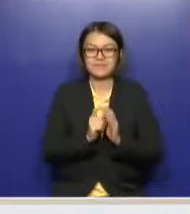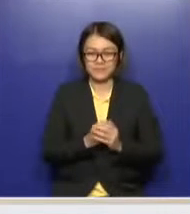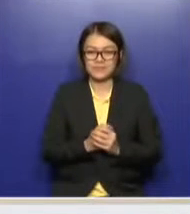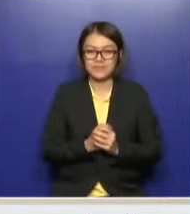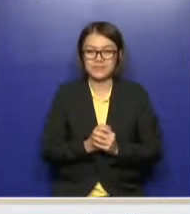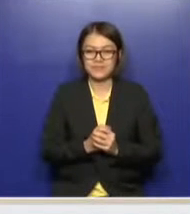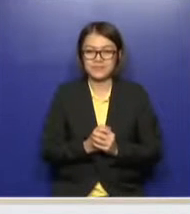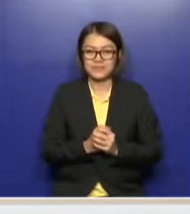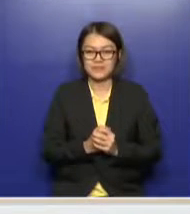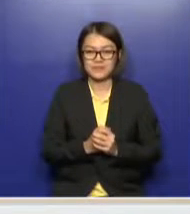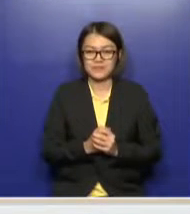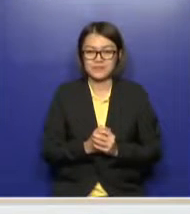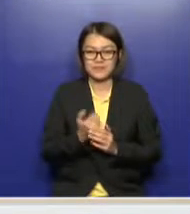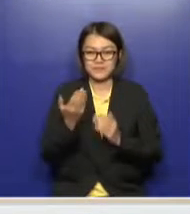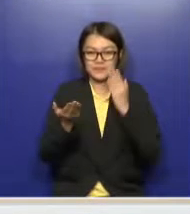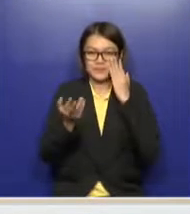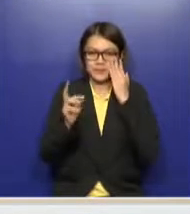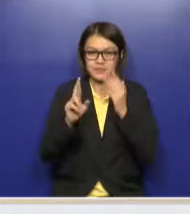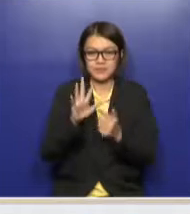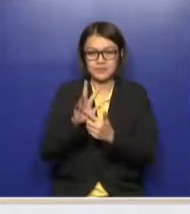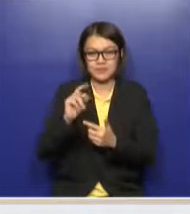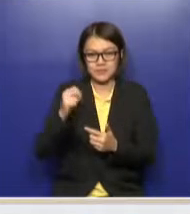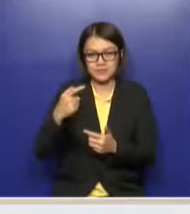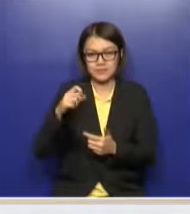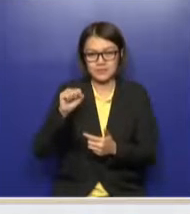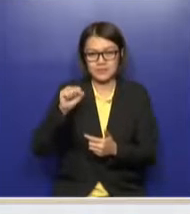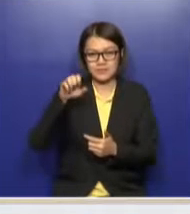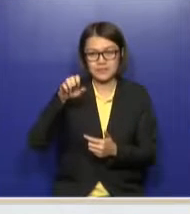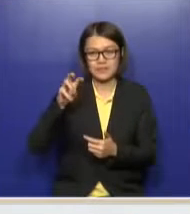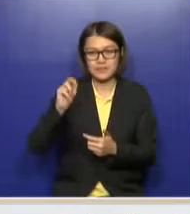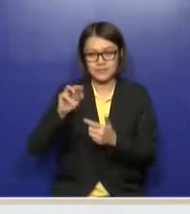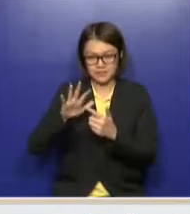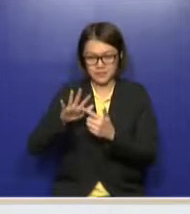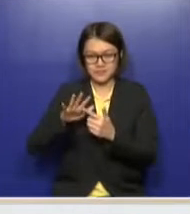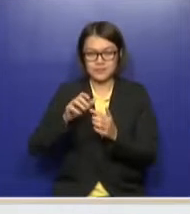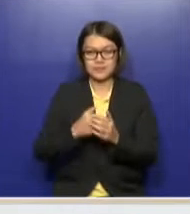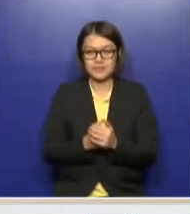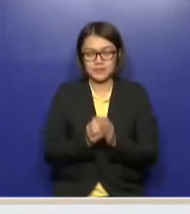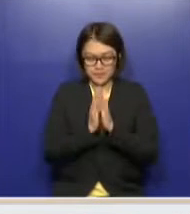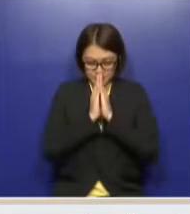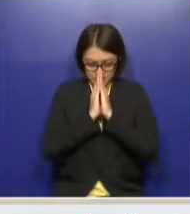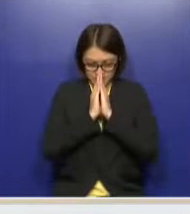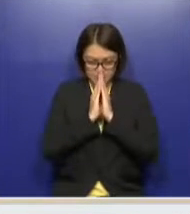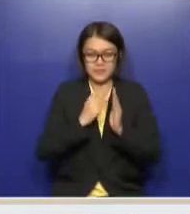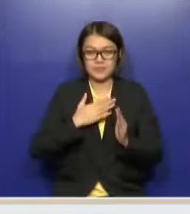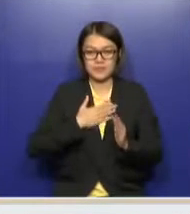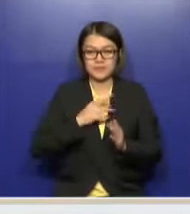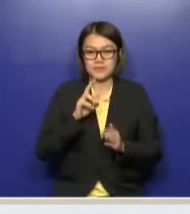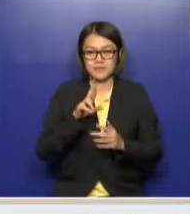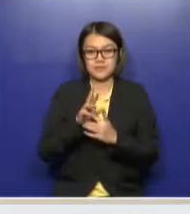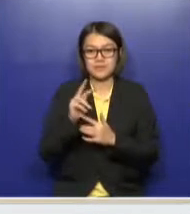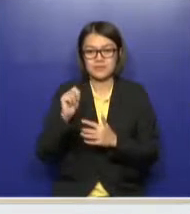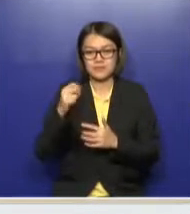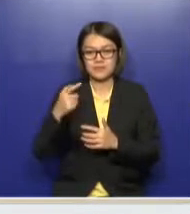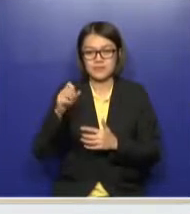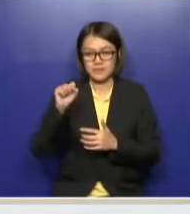ต่อไปเชิญท่านรังสิมารอดรัศมีครับเชิญครับ กับเรียนท่านประธานสภาที่เคารพฉันนางสาวรังสิมารอดรัศมี